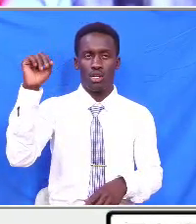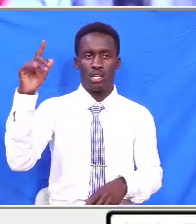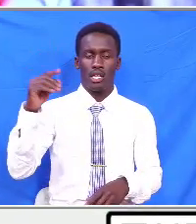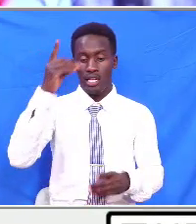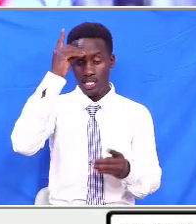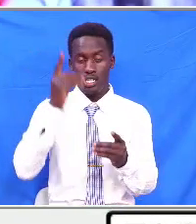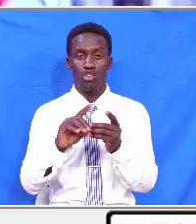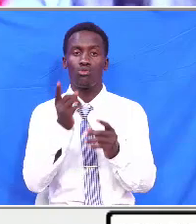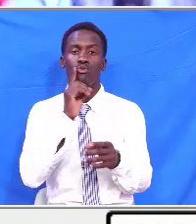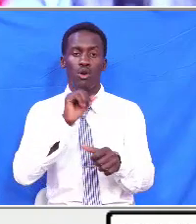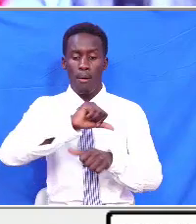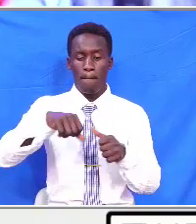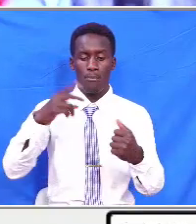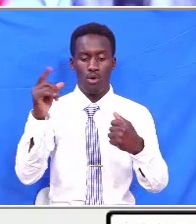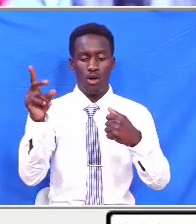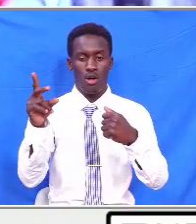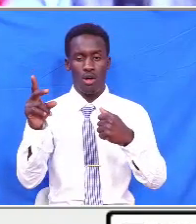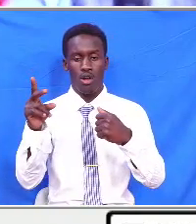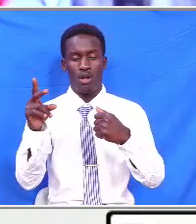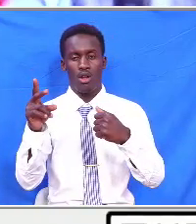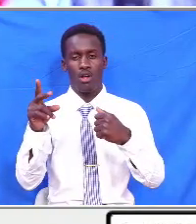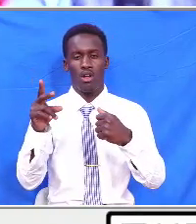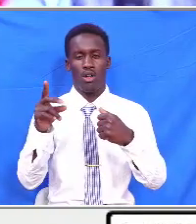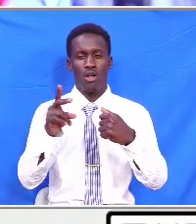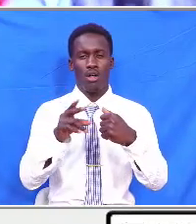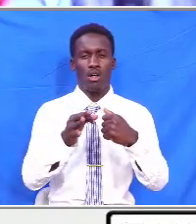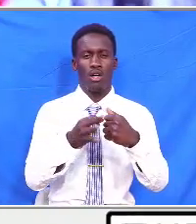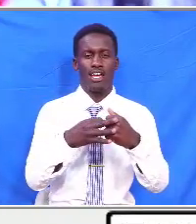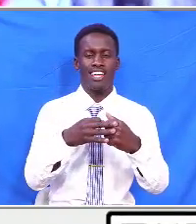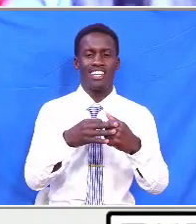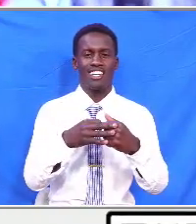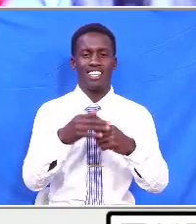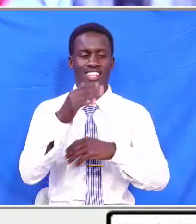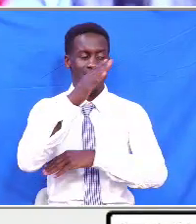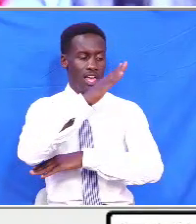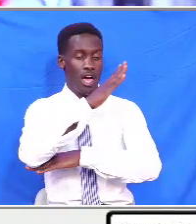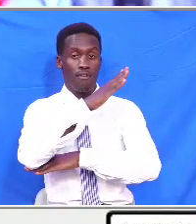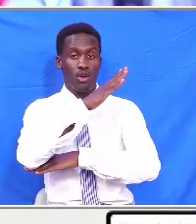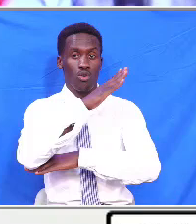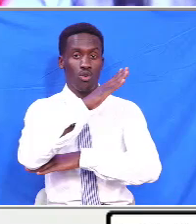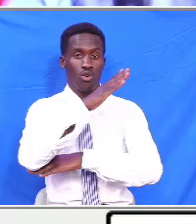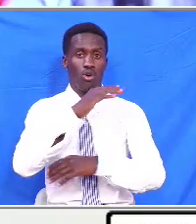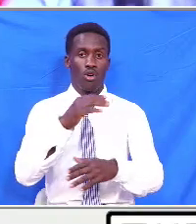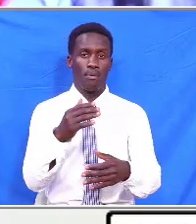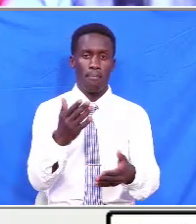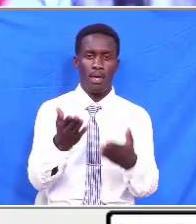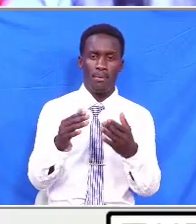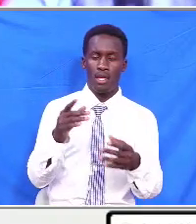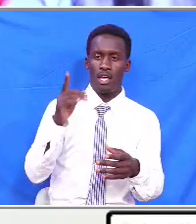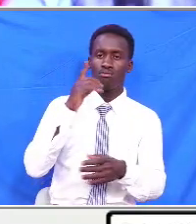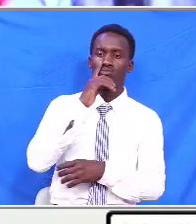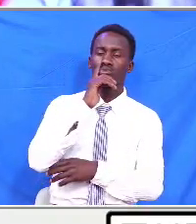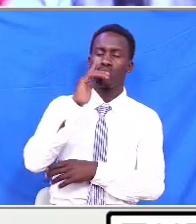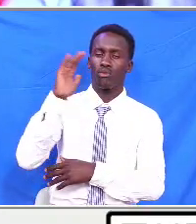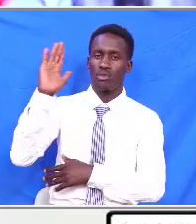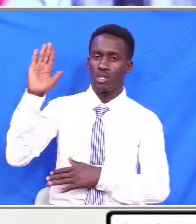hapo kesho saa 8:30 wa iwapo litasimamisha au kupisha maagizo ya kusimamisha uteuzi na kuapishwa kwa mrithi